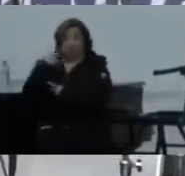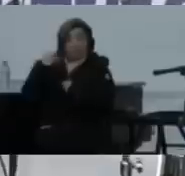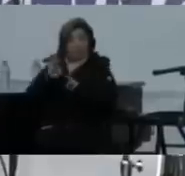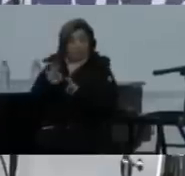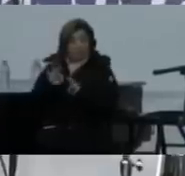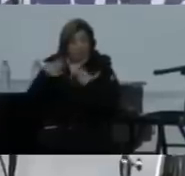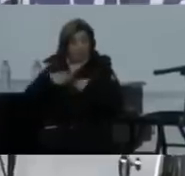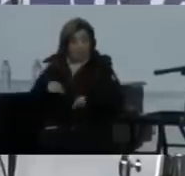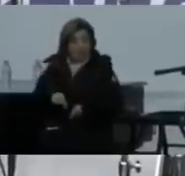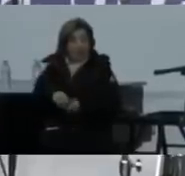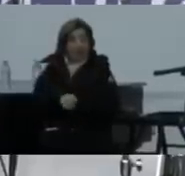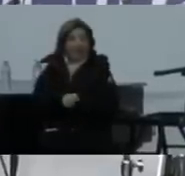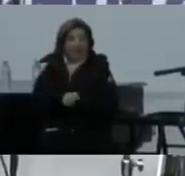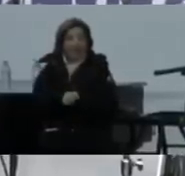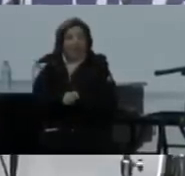Certo.